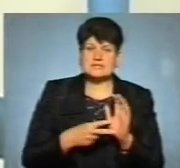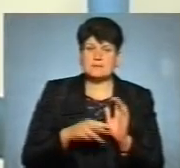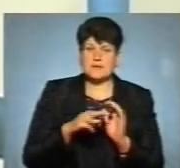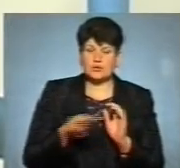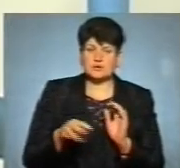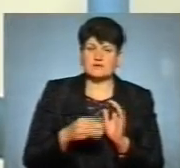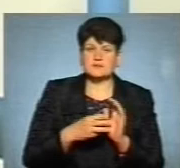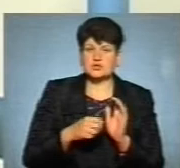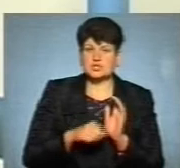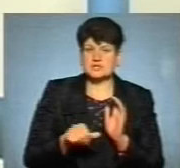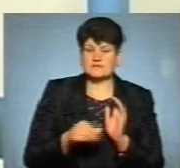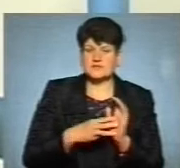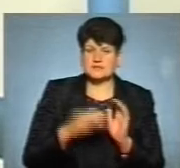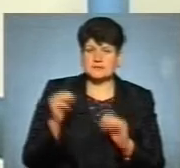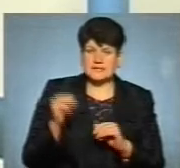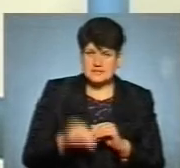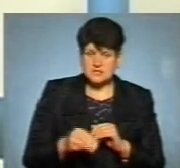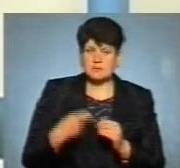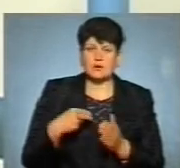868 тисяч гривень. Ми закупили